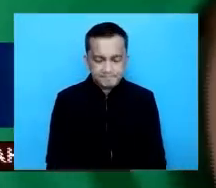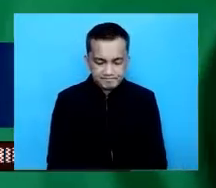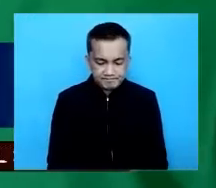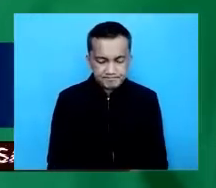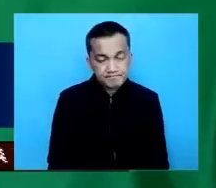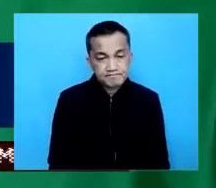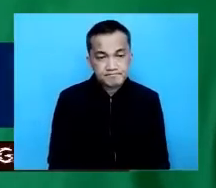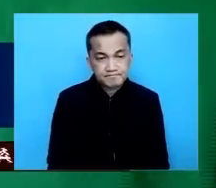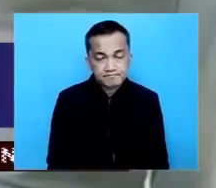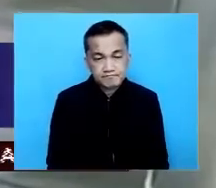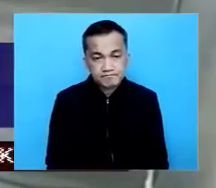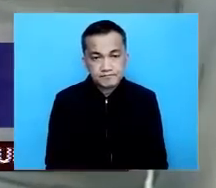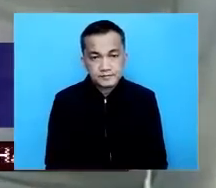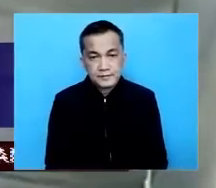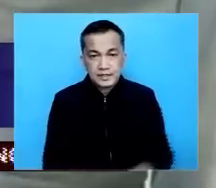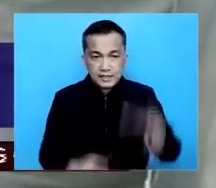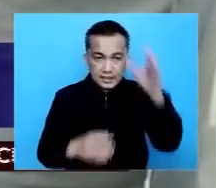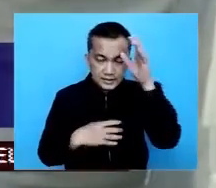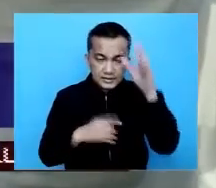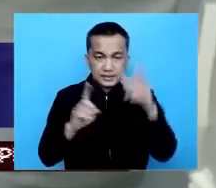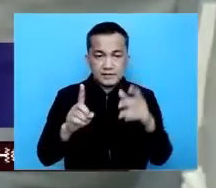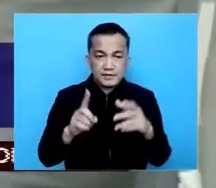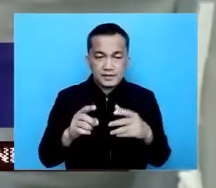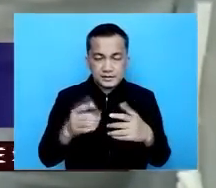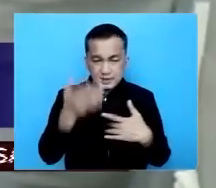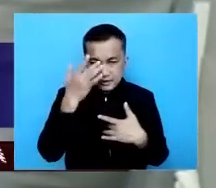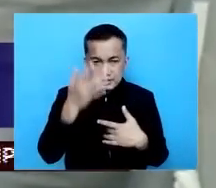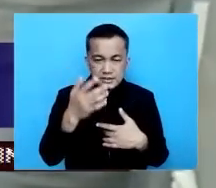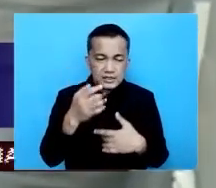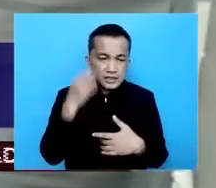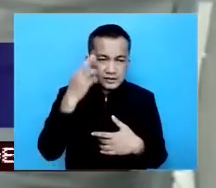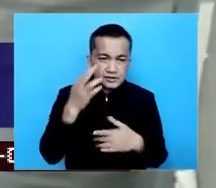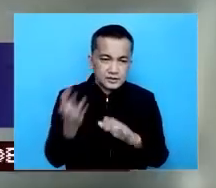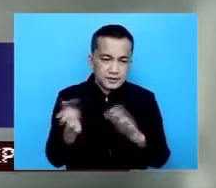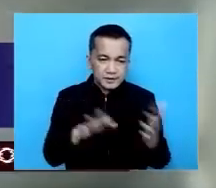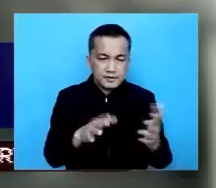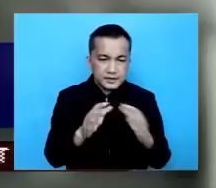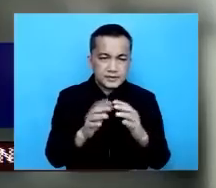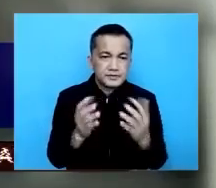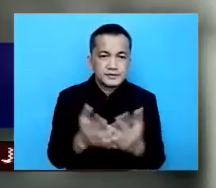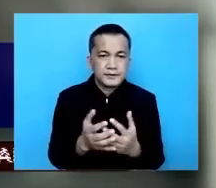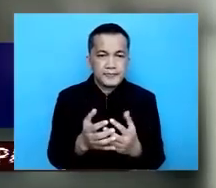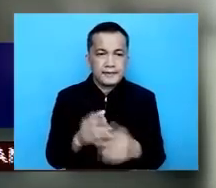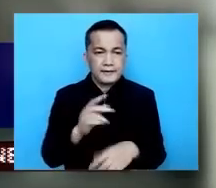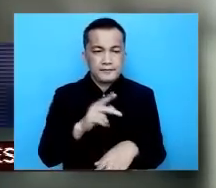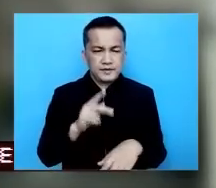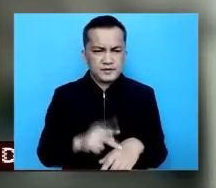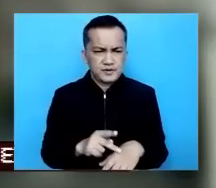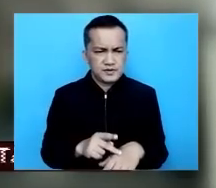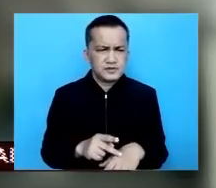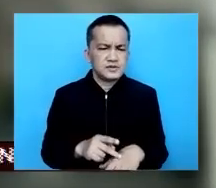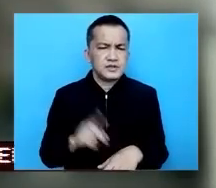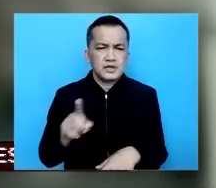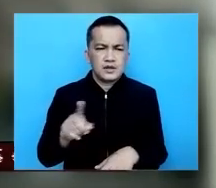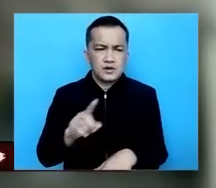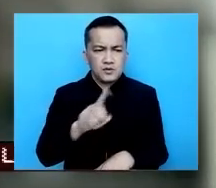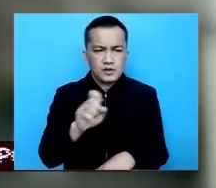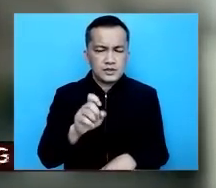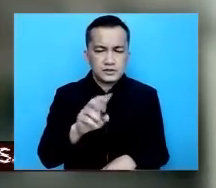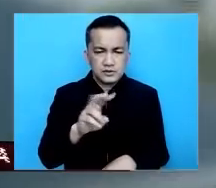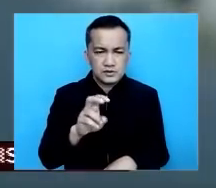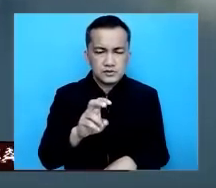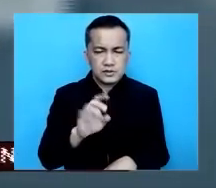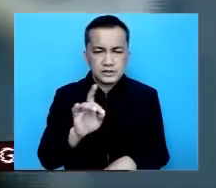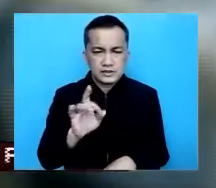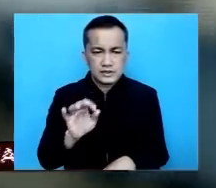Isang cancer sa mga sakit na siyang naungunang dahilan ng pagkamatay sa buong mundo. Sa Pilipinas, halos 200 sa kada